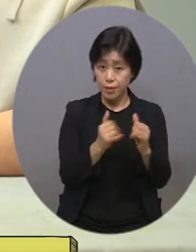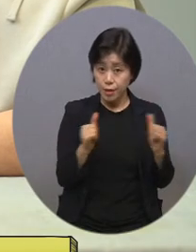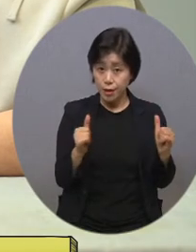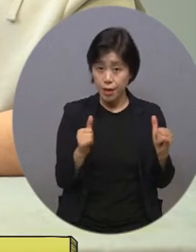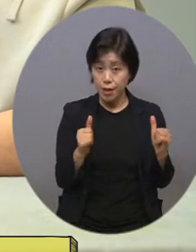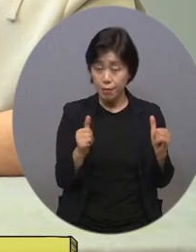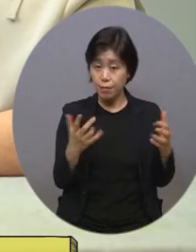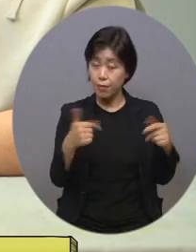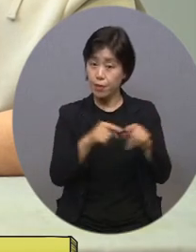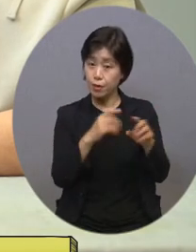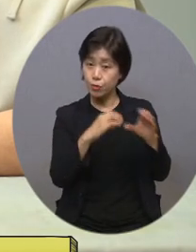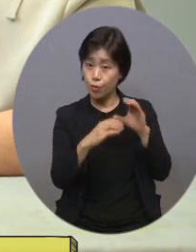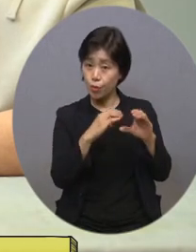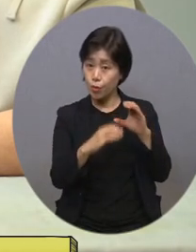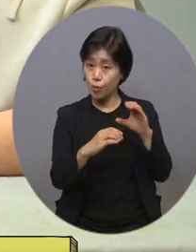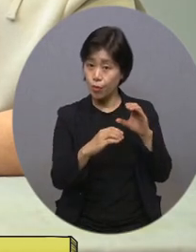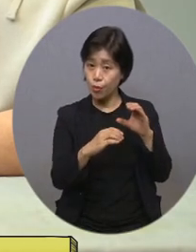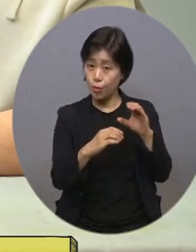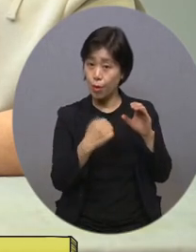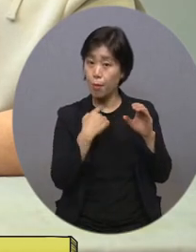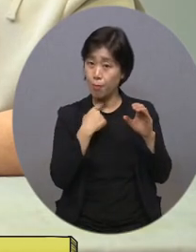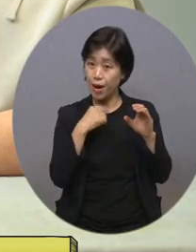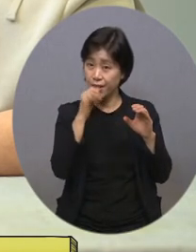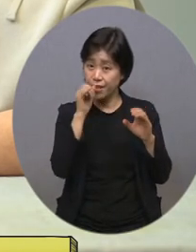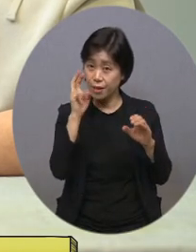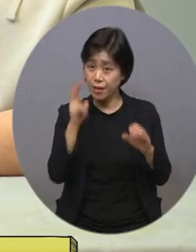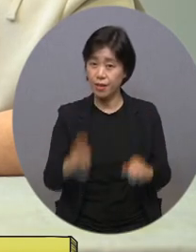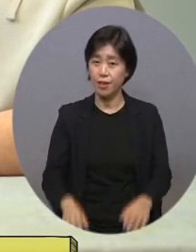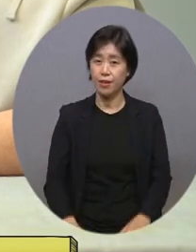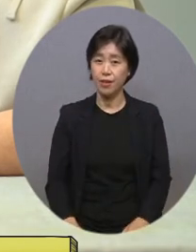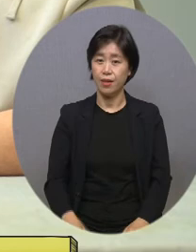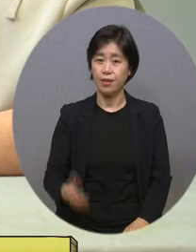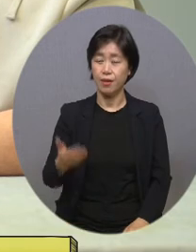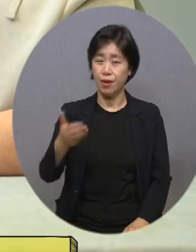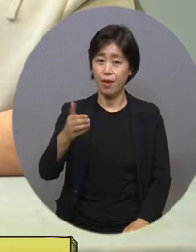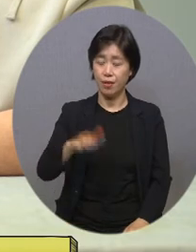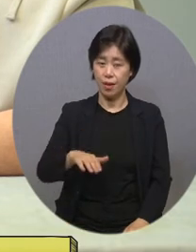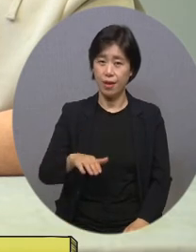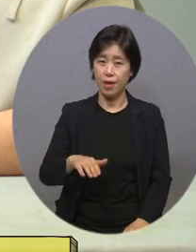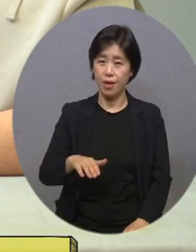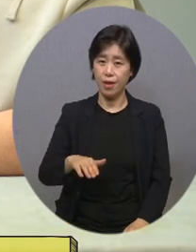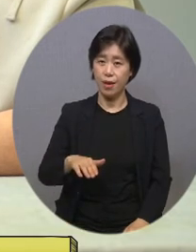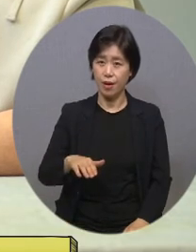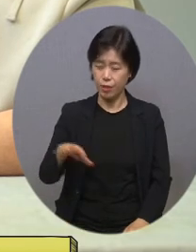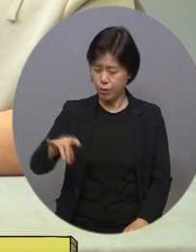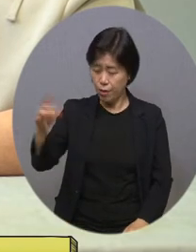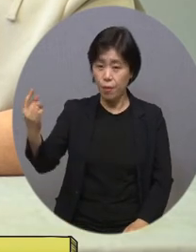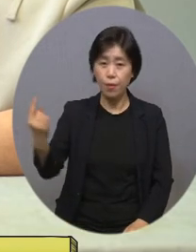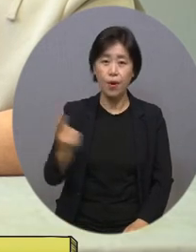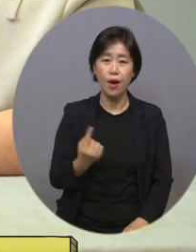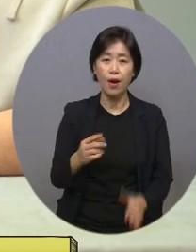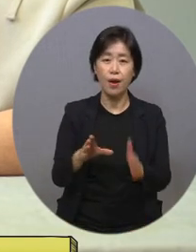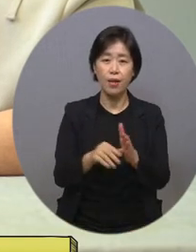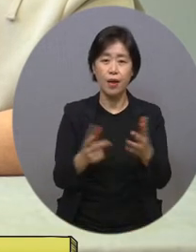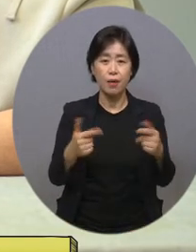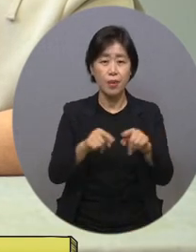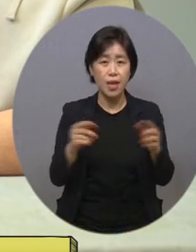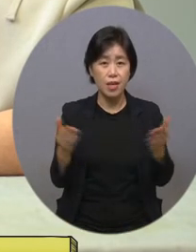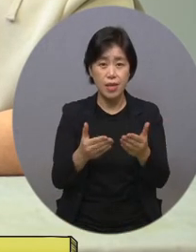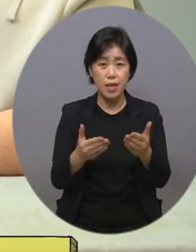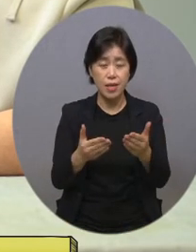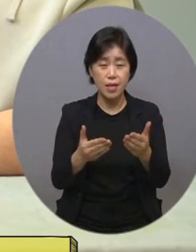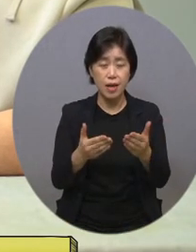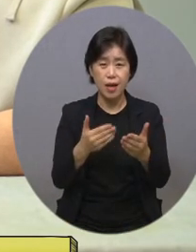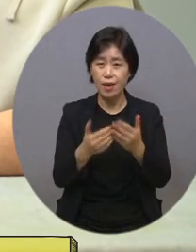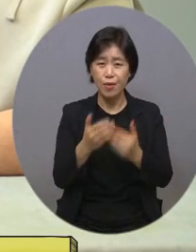소통도 하시고 이렇게 많이 보셨을 거예요. 근데 아무래도 이제 처음이셨을 거잖아요. 같이 일을 해보시는 게